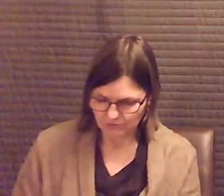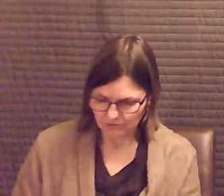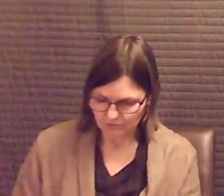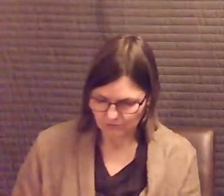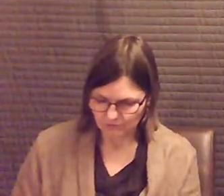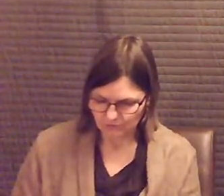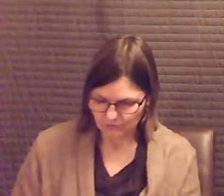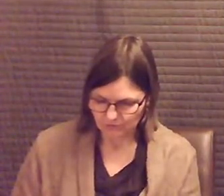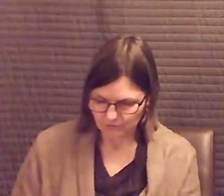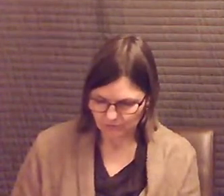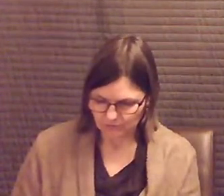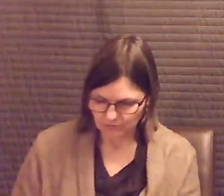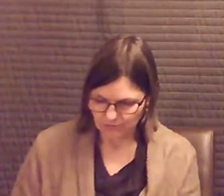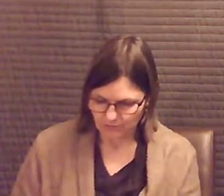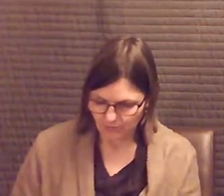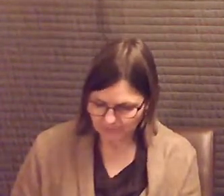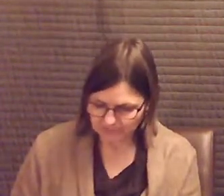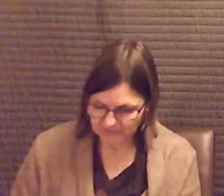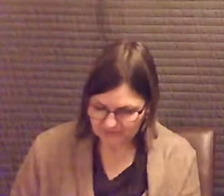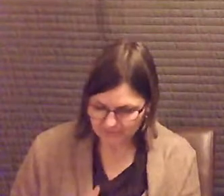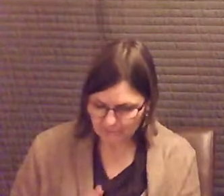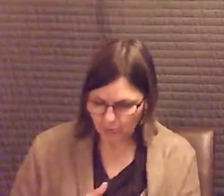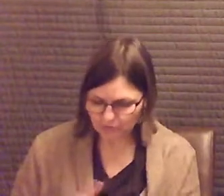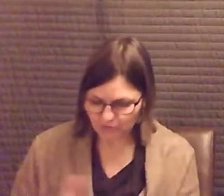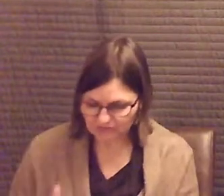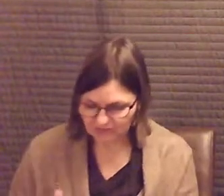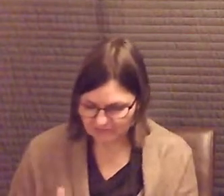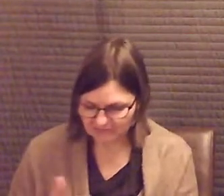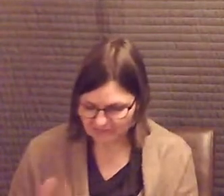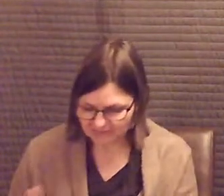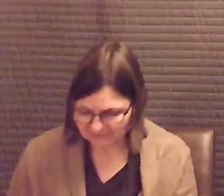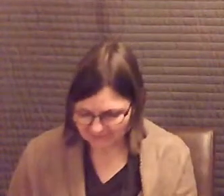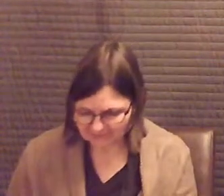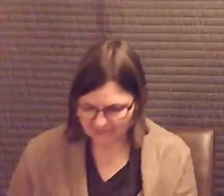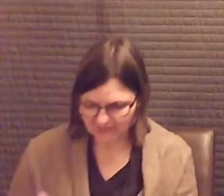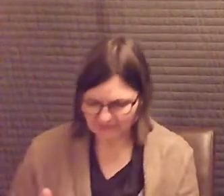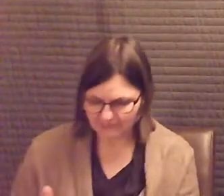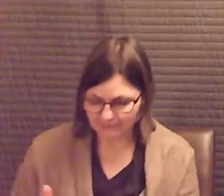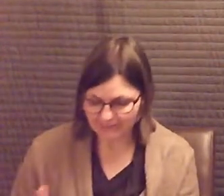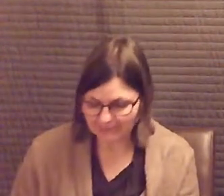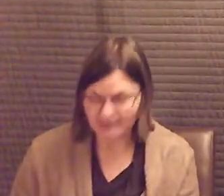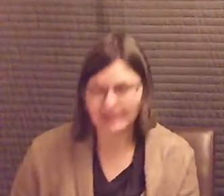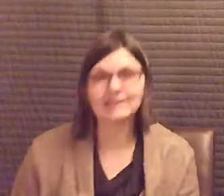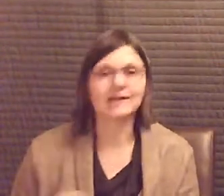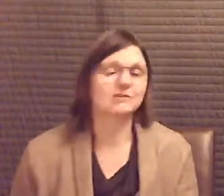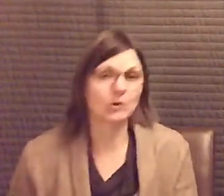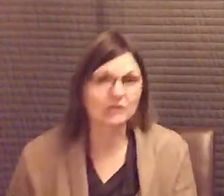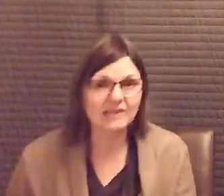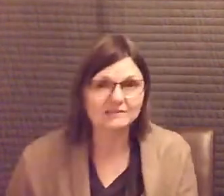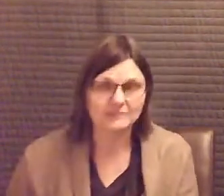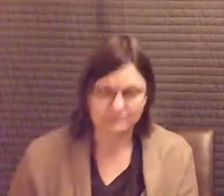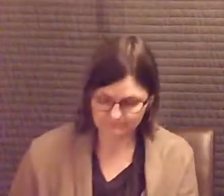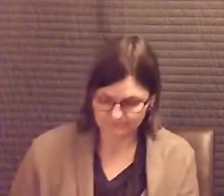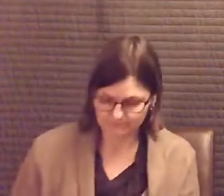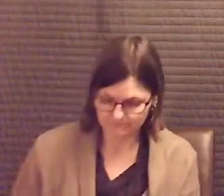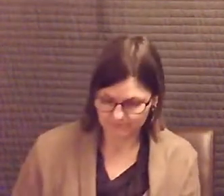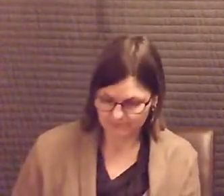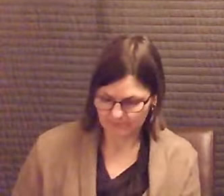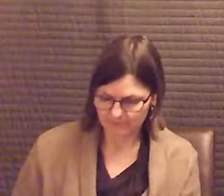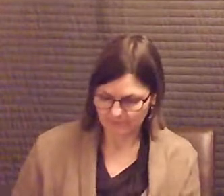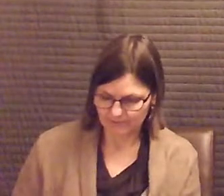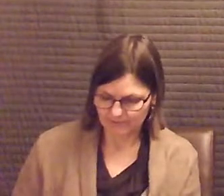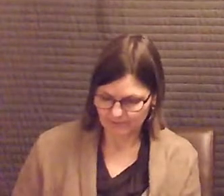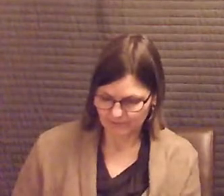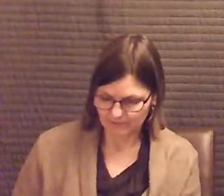hart en die ik een boekdeal en als jullie hielden op dat ze niet met ogen zouden zien met het hart in zien en zich bekeren en ik hen zal genezing